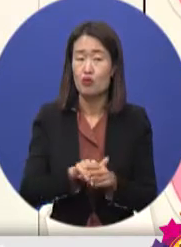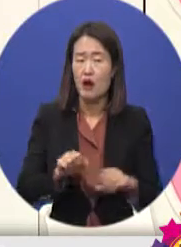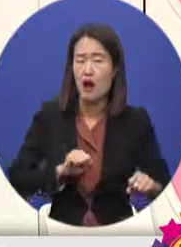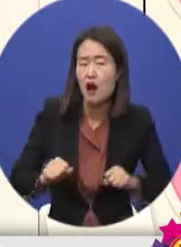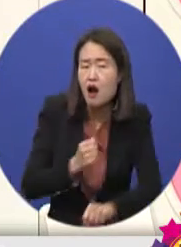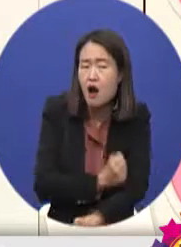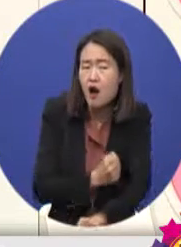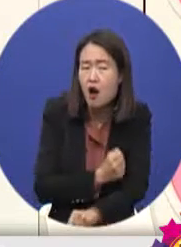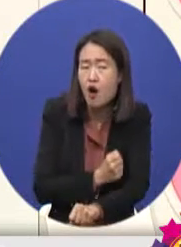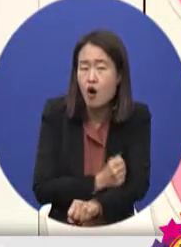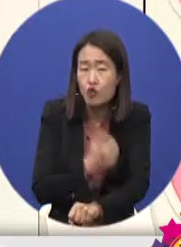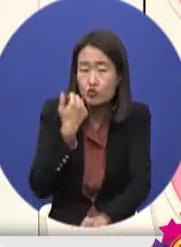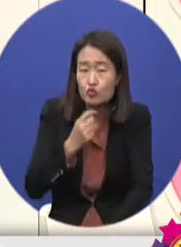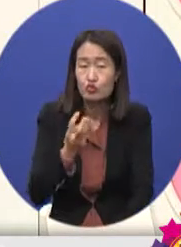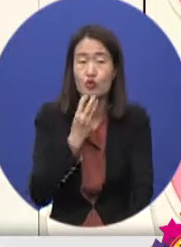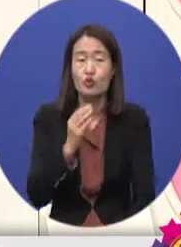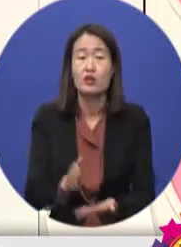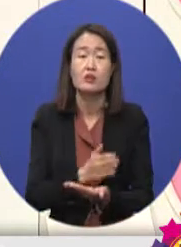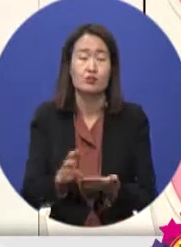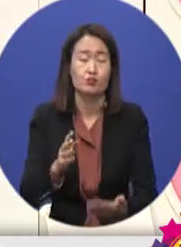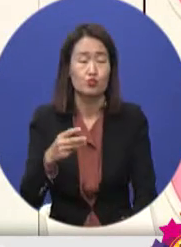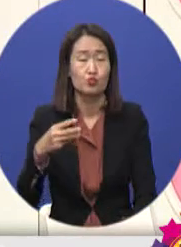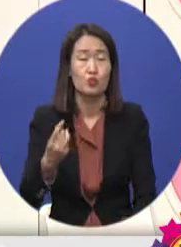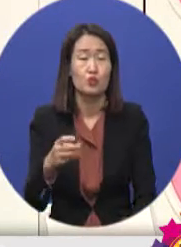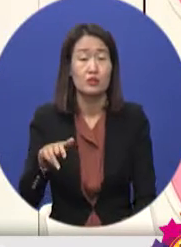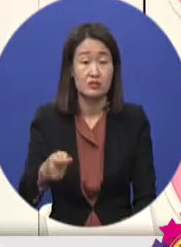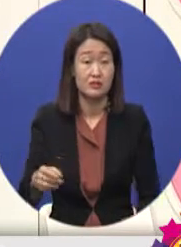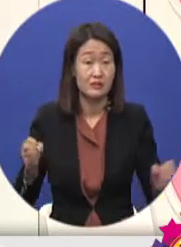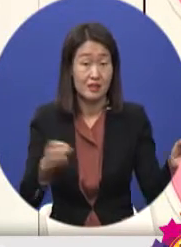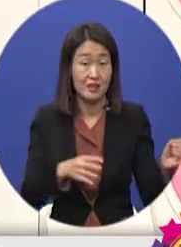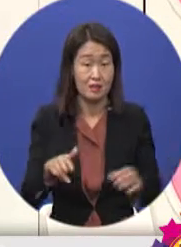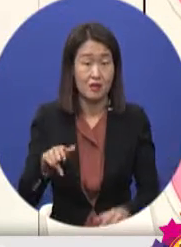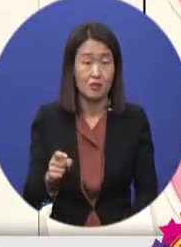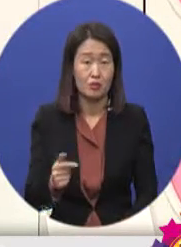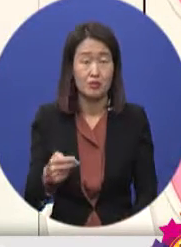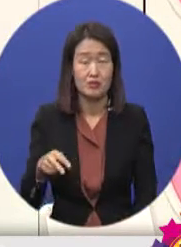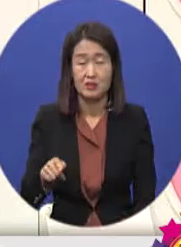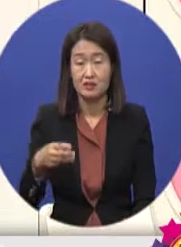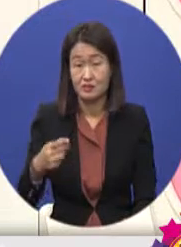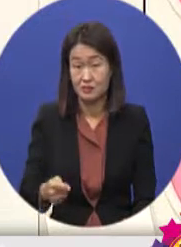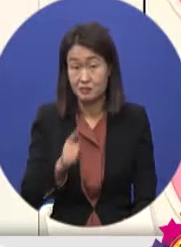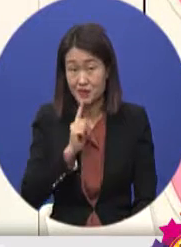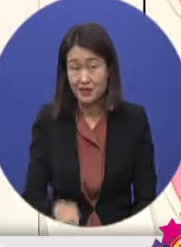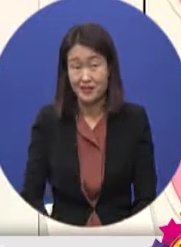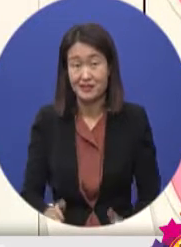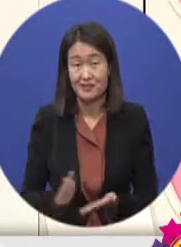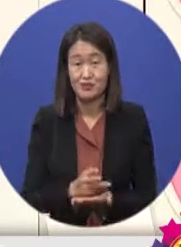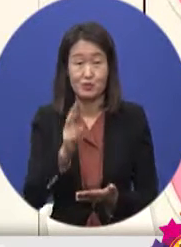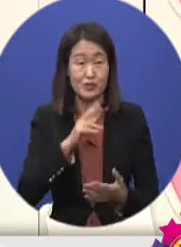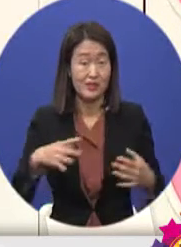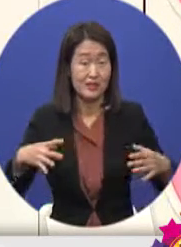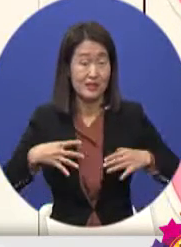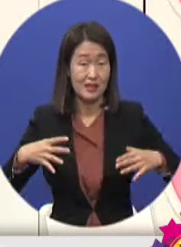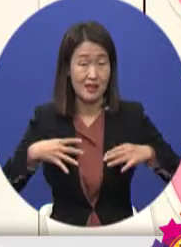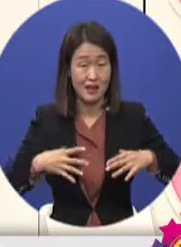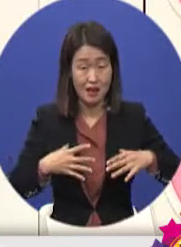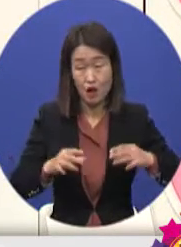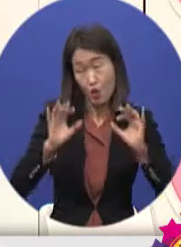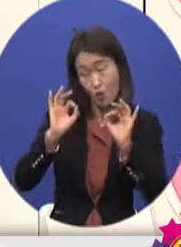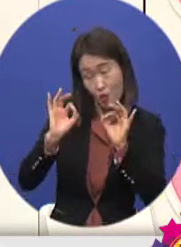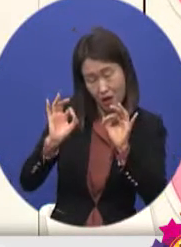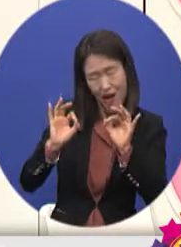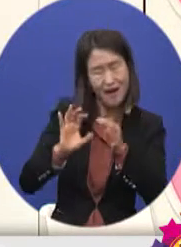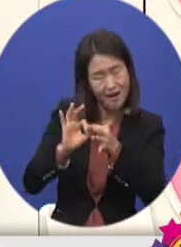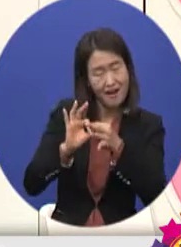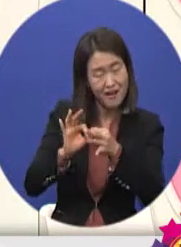활성화를 위한 콘서트인 서울 나눔 콘서트가 기다리고 있습니다. 아, 저희 나눔 노래자랑에 오시는 분들은